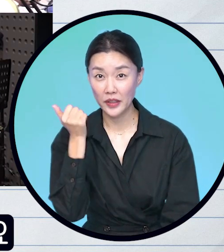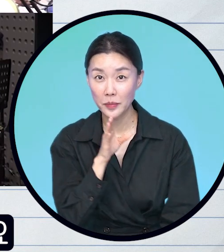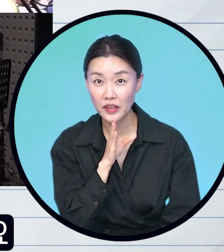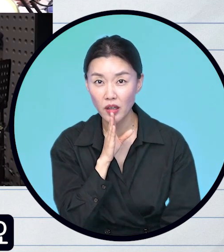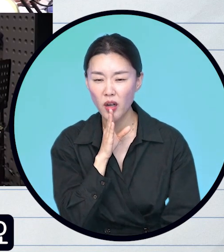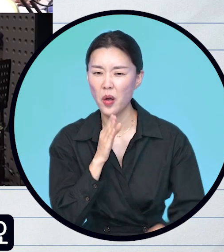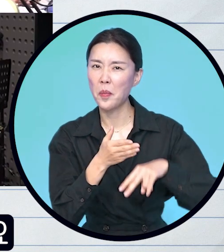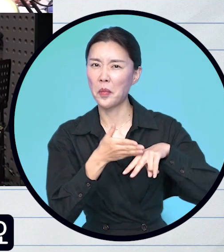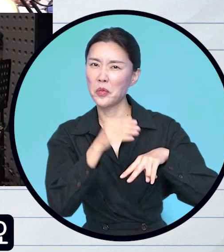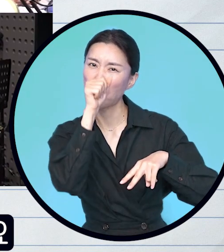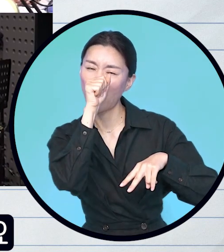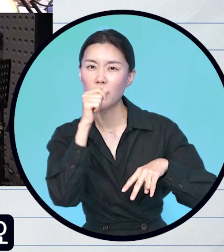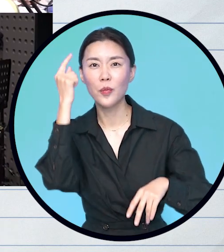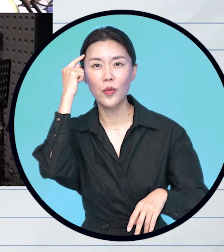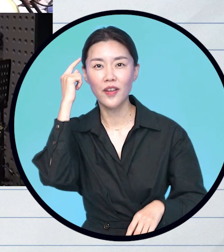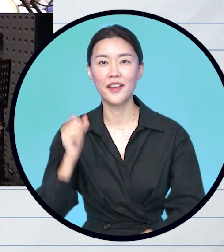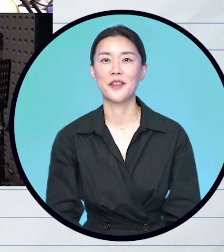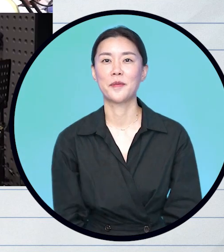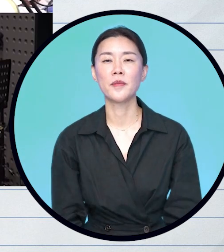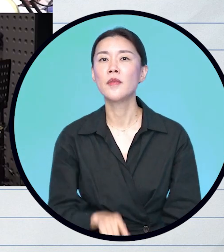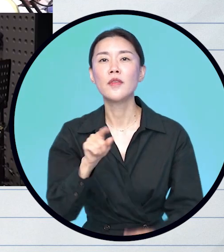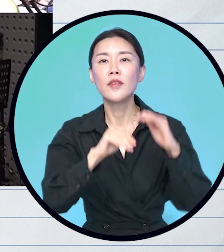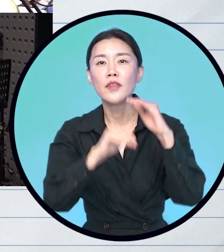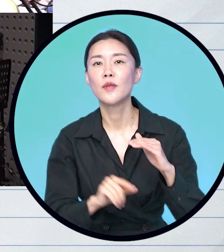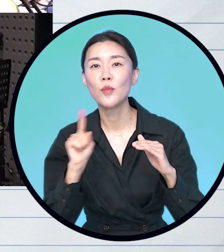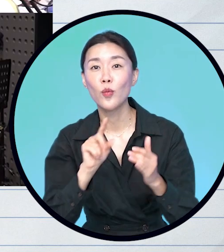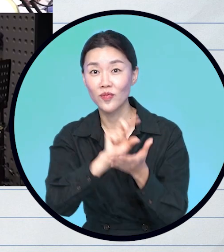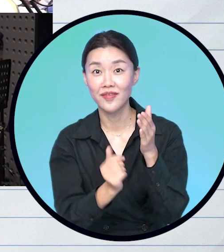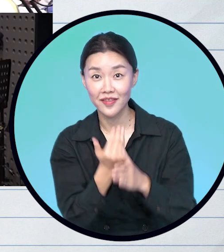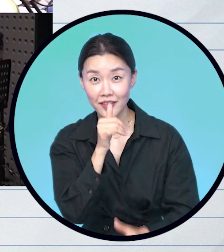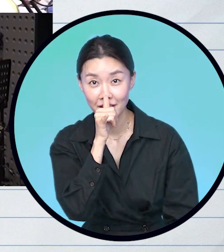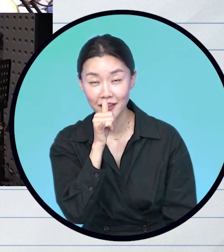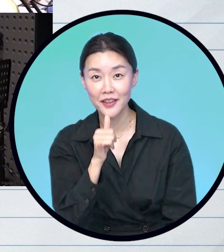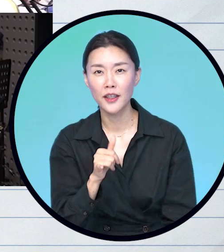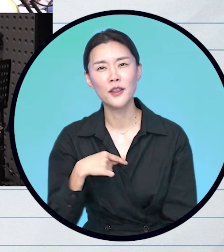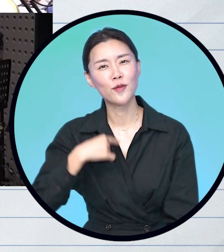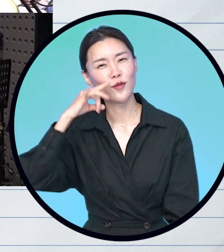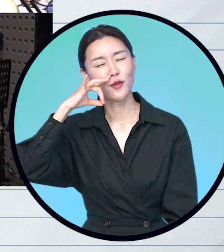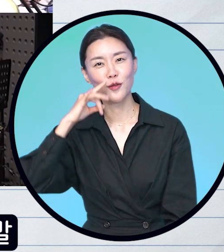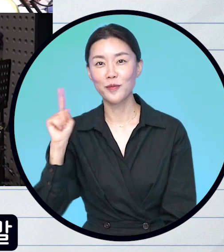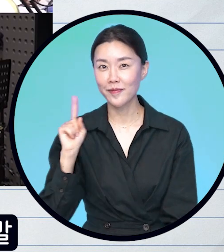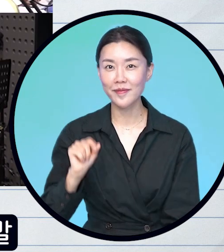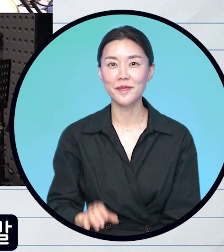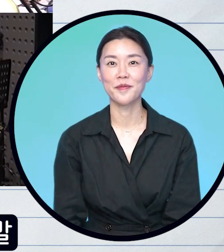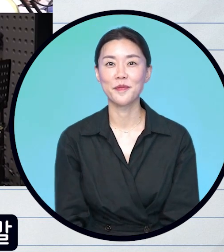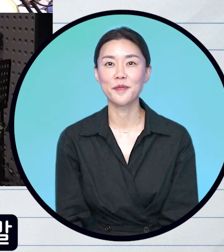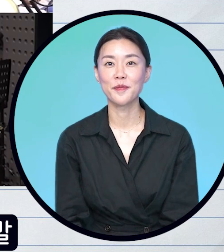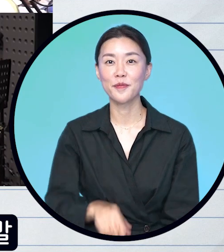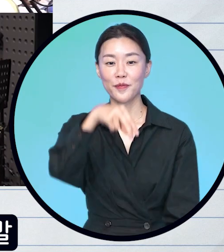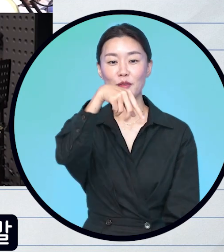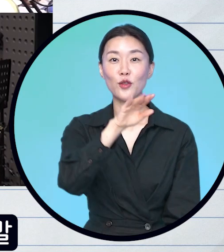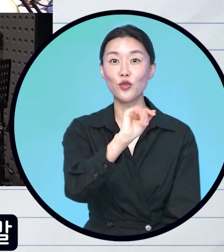진짜 좋아하는데 유유하셨거든요. 이게 지금 뭔가 일이 있었나 봐요. 아, 굉장히 궁금해지는데 저희